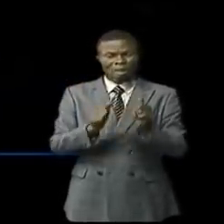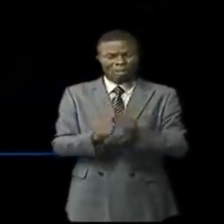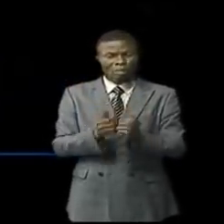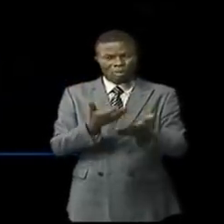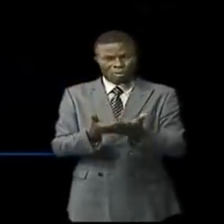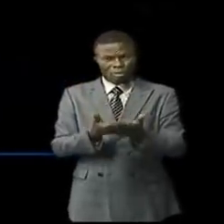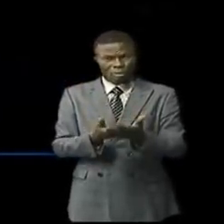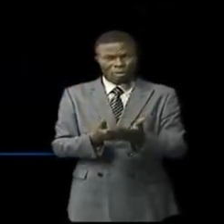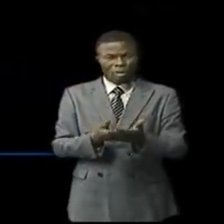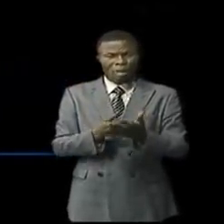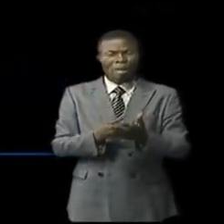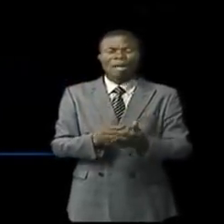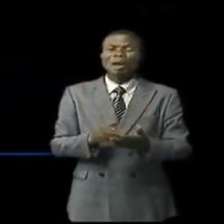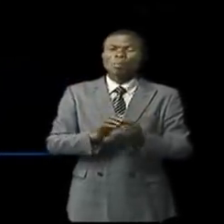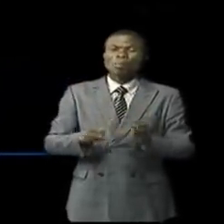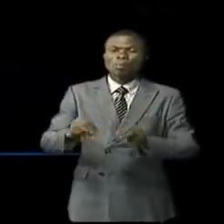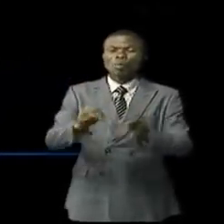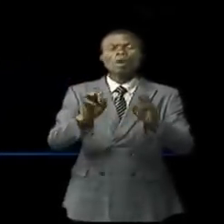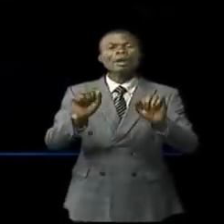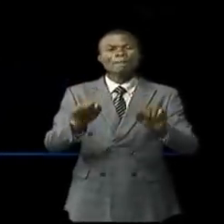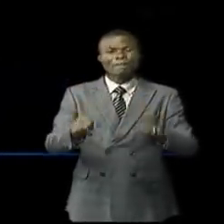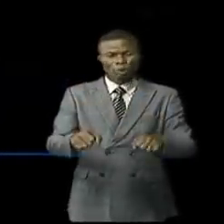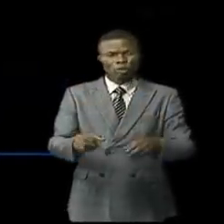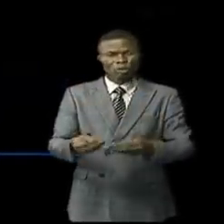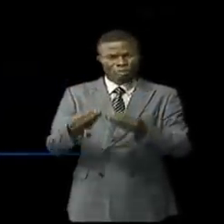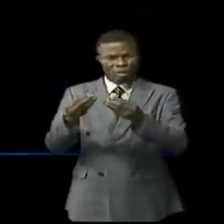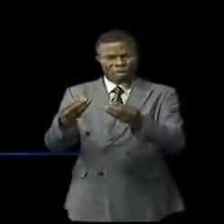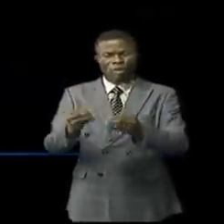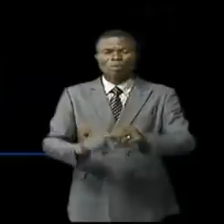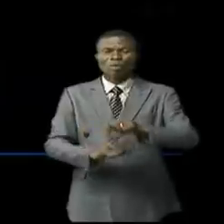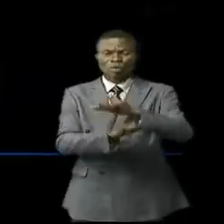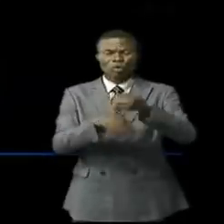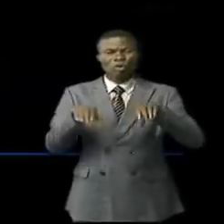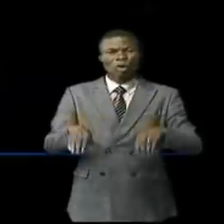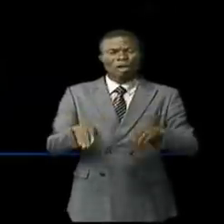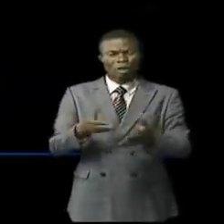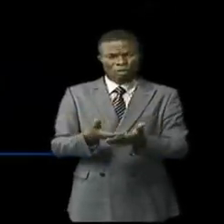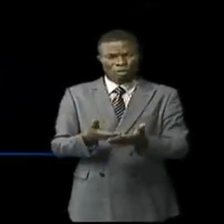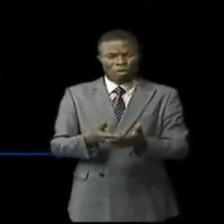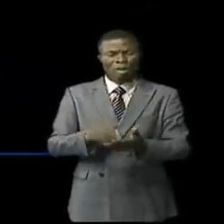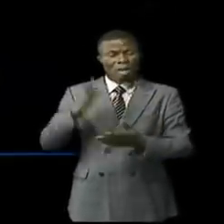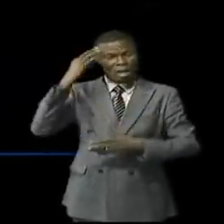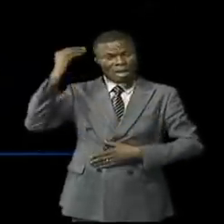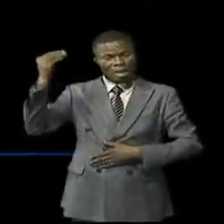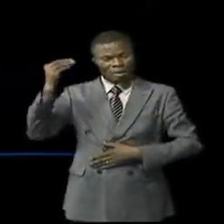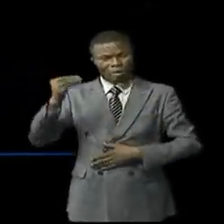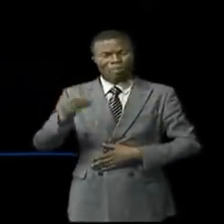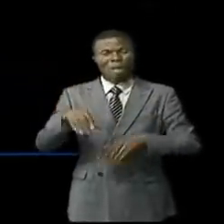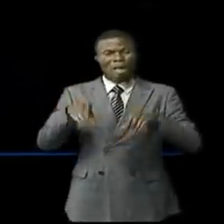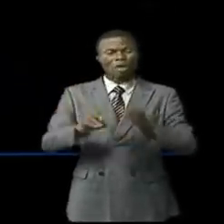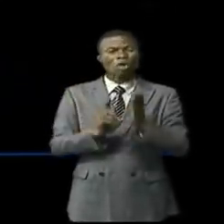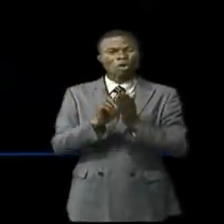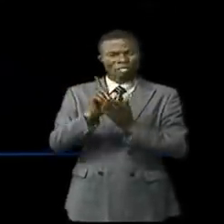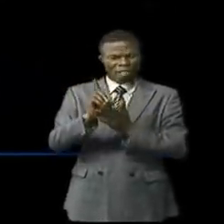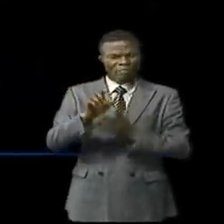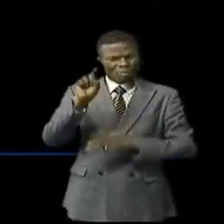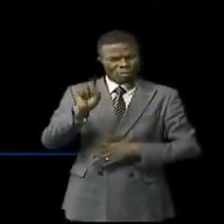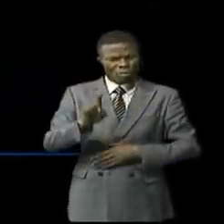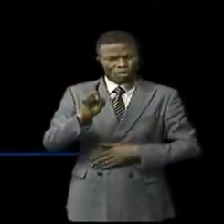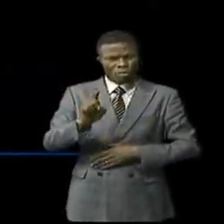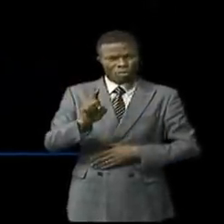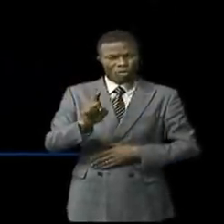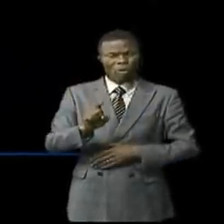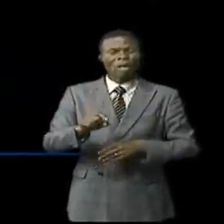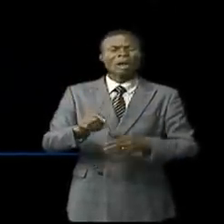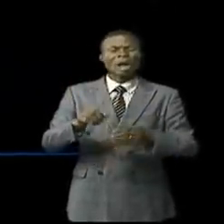les possibilités qu'il y a ici. Alors vraiment, je pense qu'il désire que ce pays puisse s'élever et que le visage du